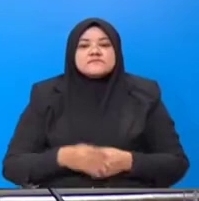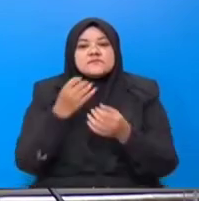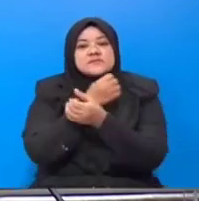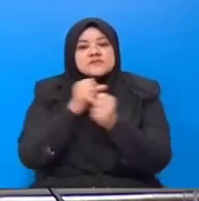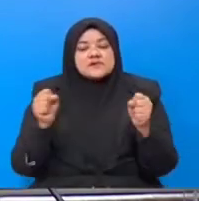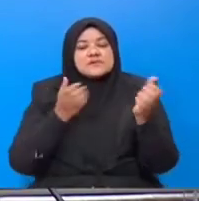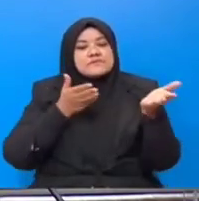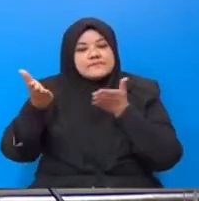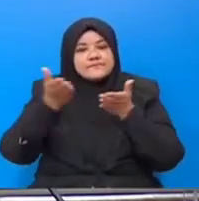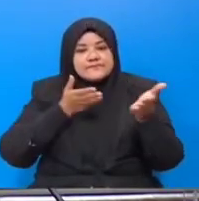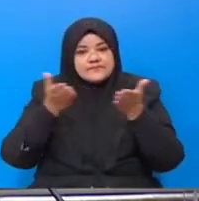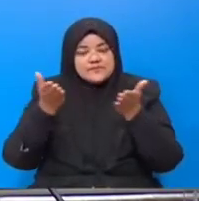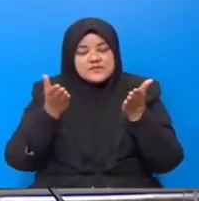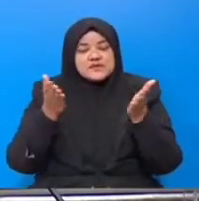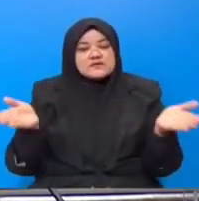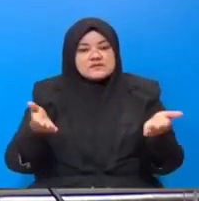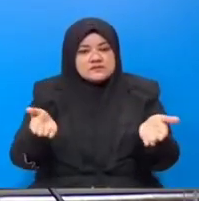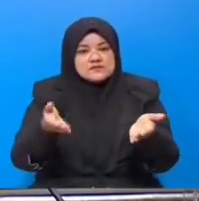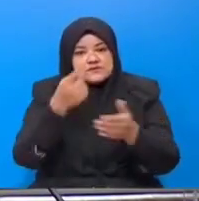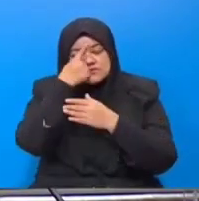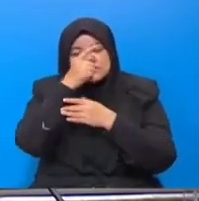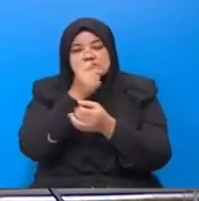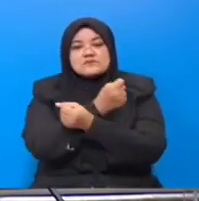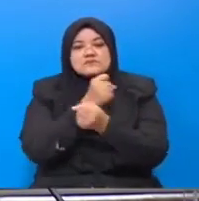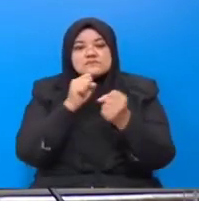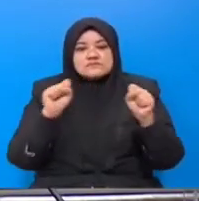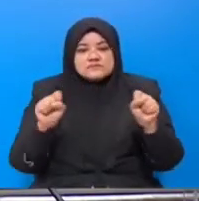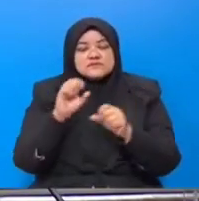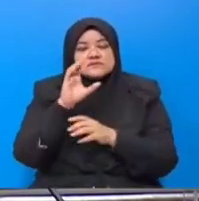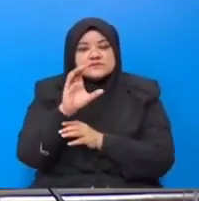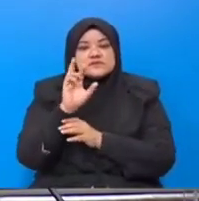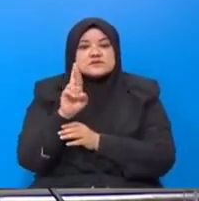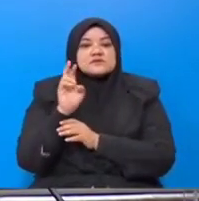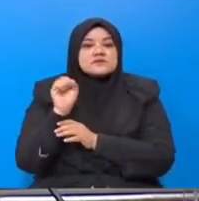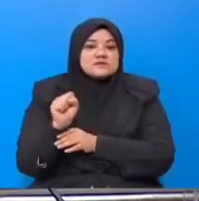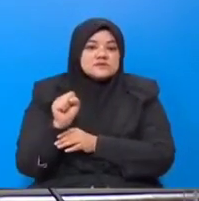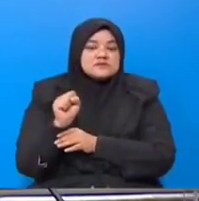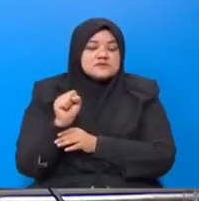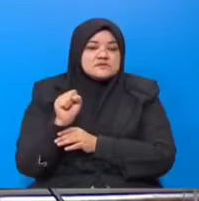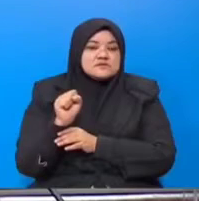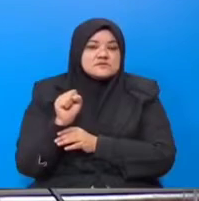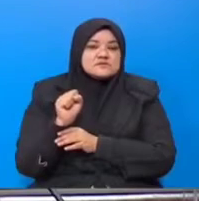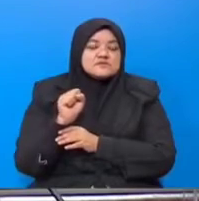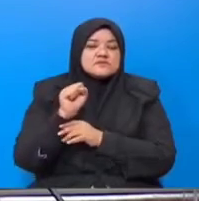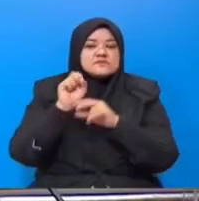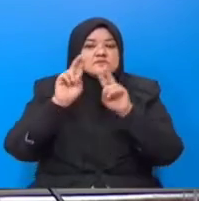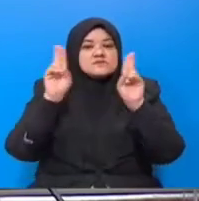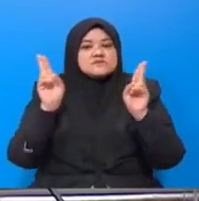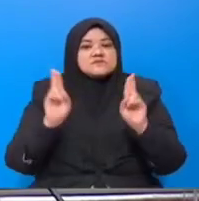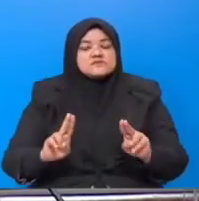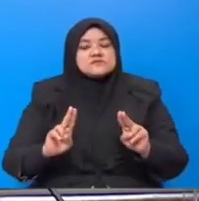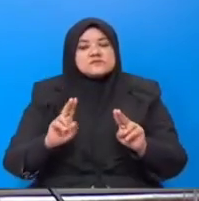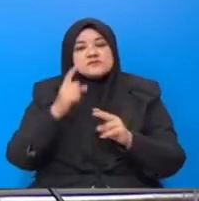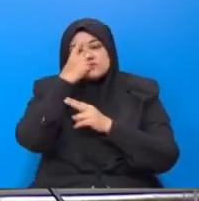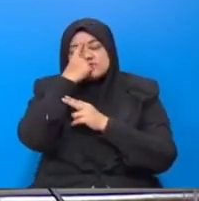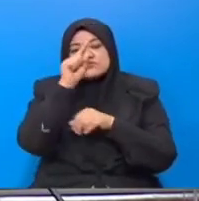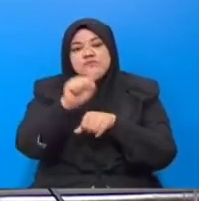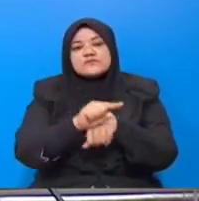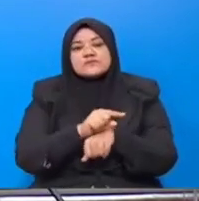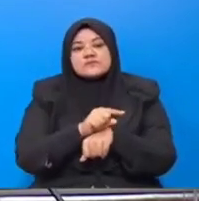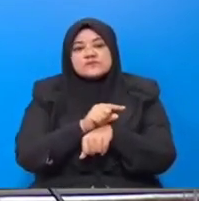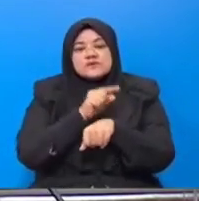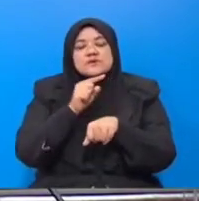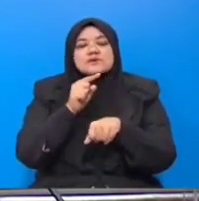penyediaan perhelatan adat lah digalakkan untuk menyediakan CRS universal baik dengan izin bagi